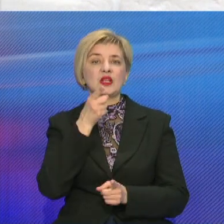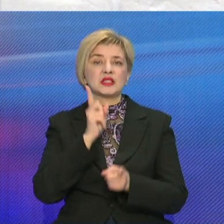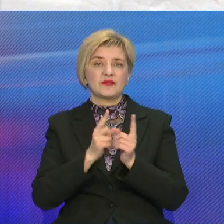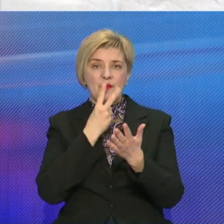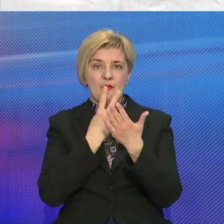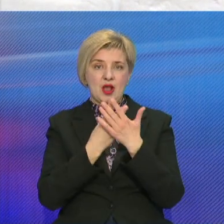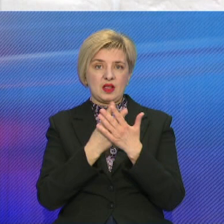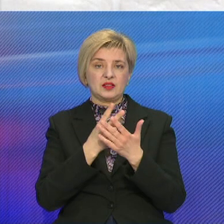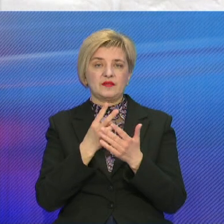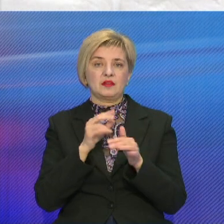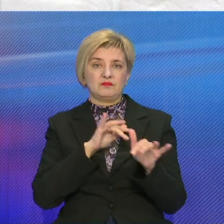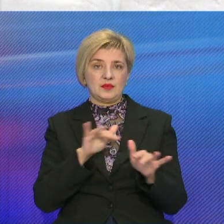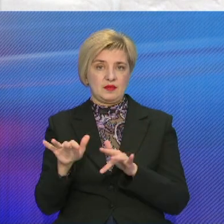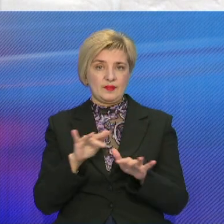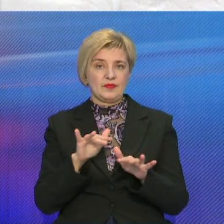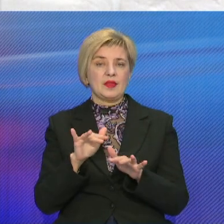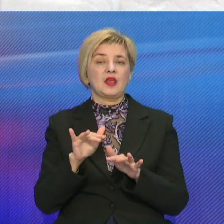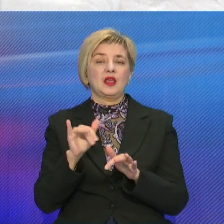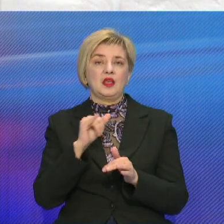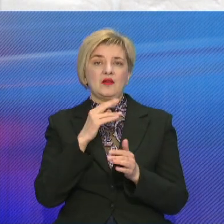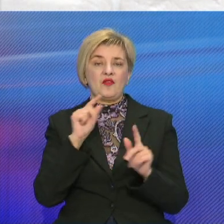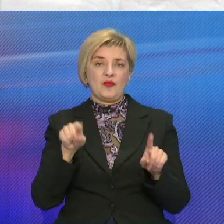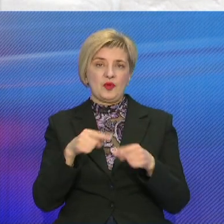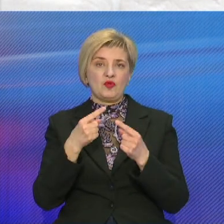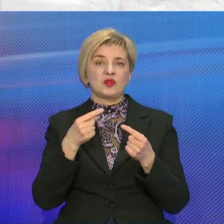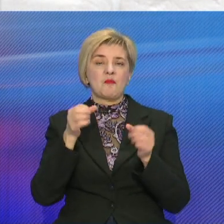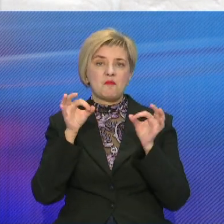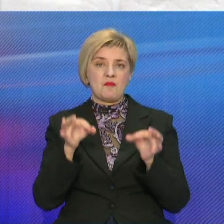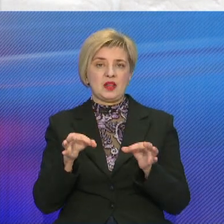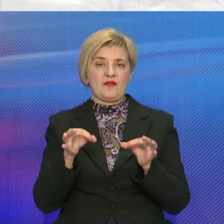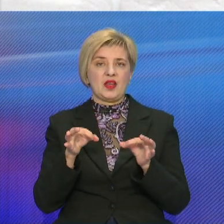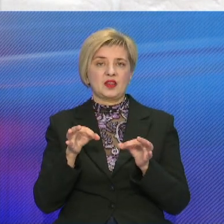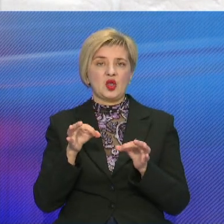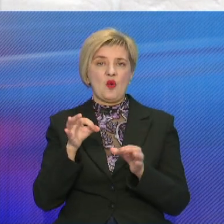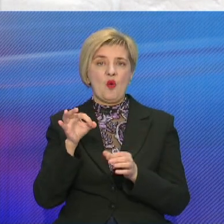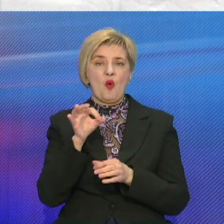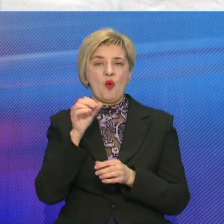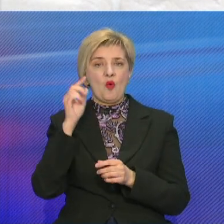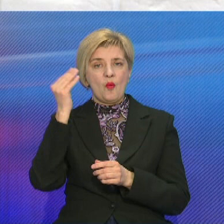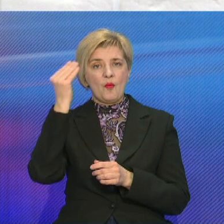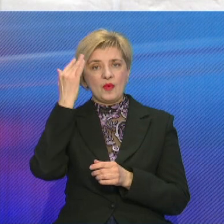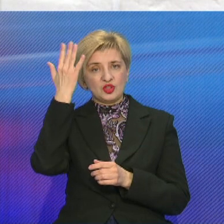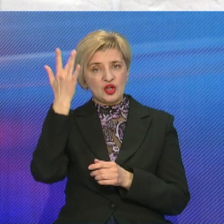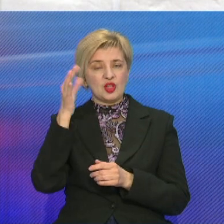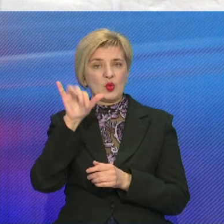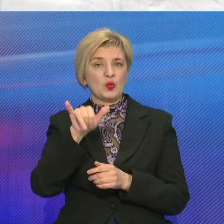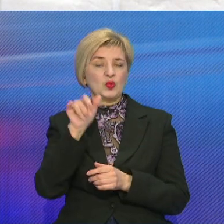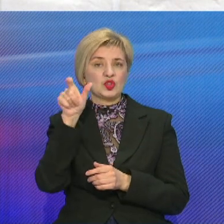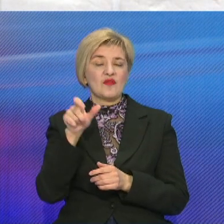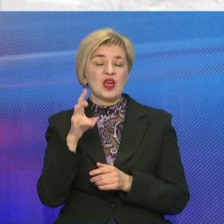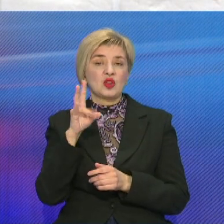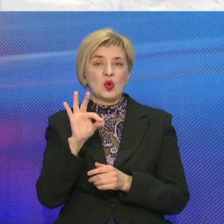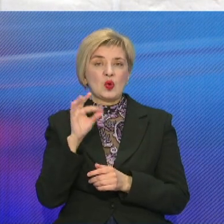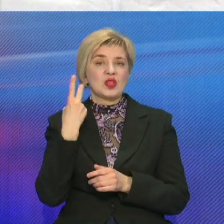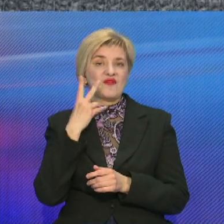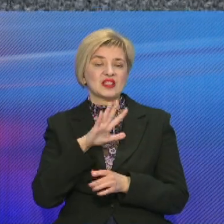которая сформирует адекватный образ мышления у молодого человека. Но, к сожалению, это не всегда так, и поэтому такие вот встречи, как, например, тот